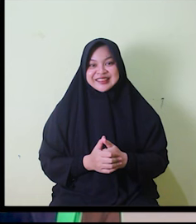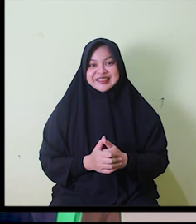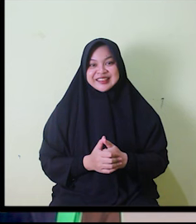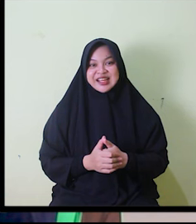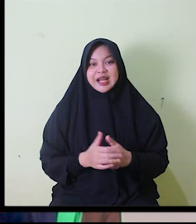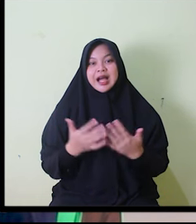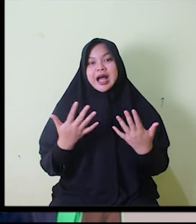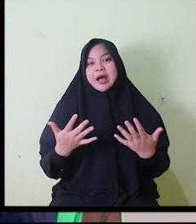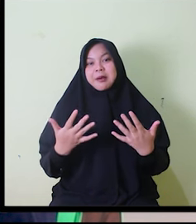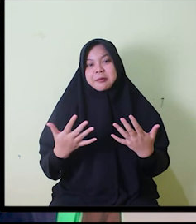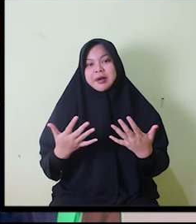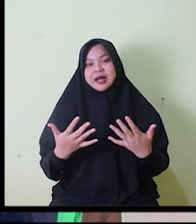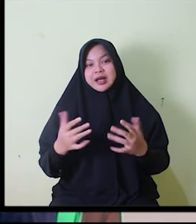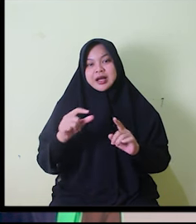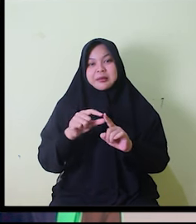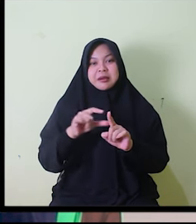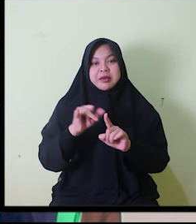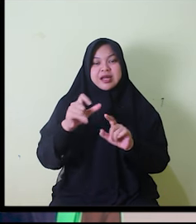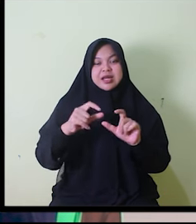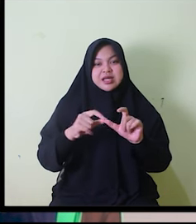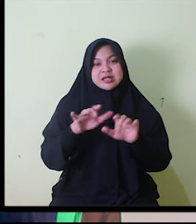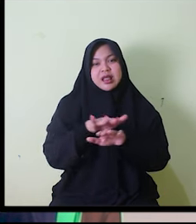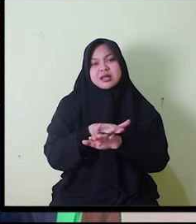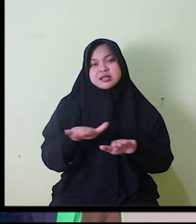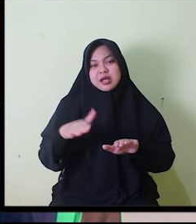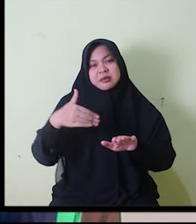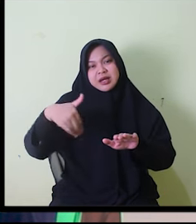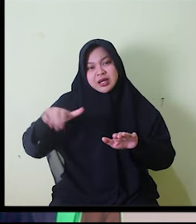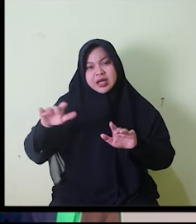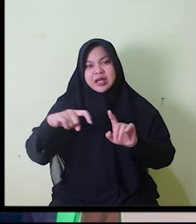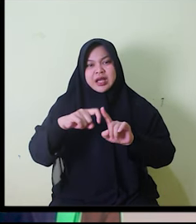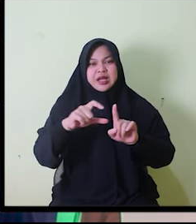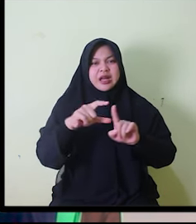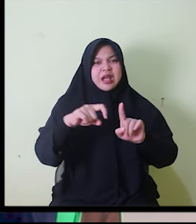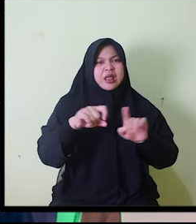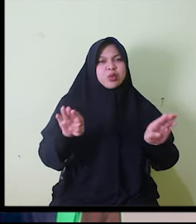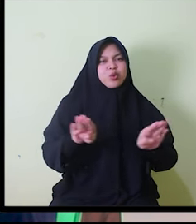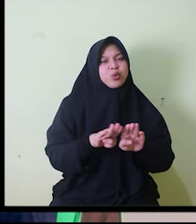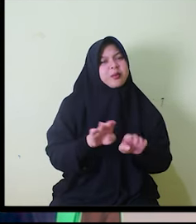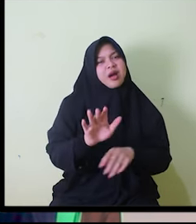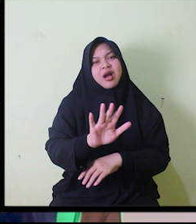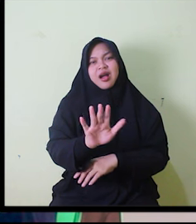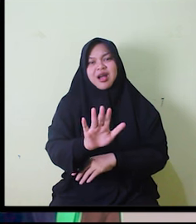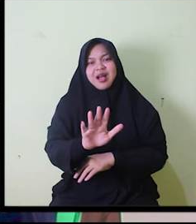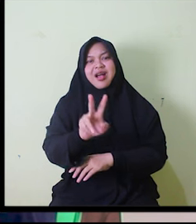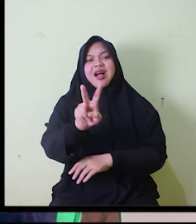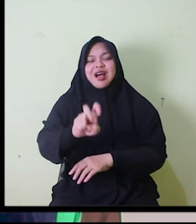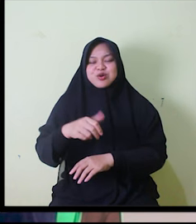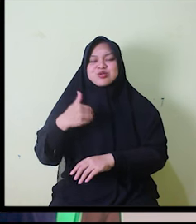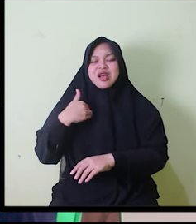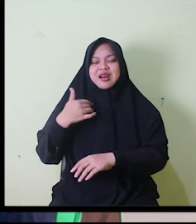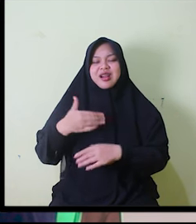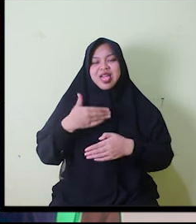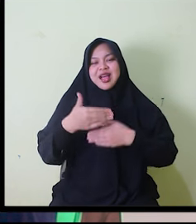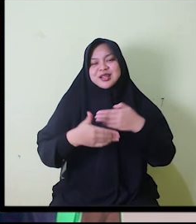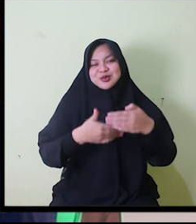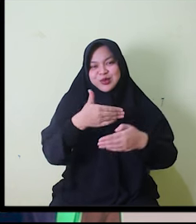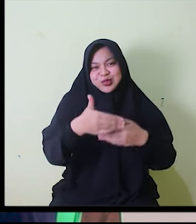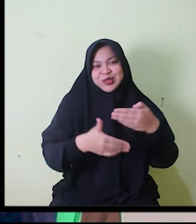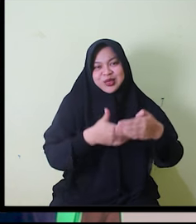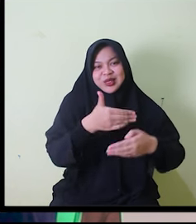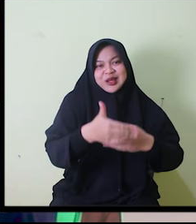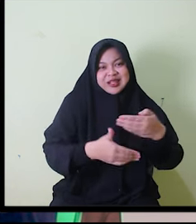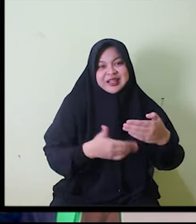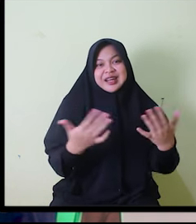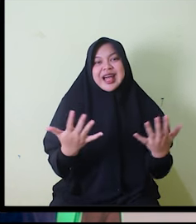Apakah setelah PPD pergi atau selesai KDK juga tutup kan enggak iya harus ada kelanjutannya dan apa yang akan